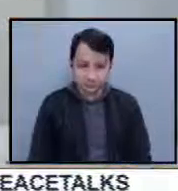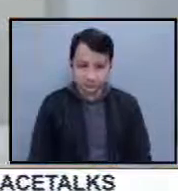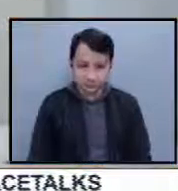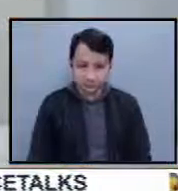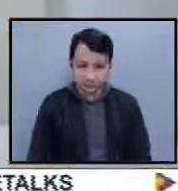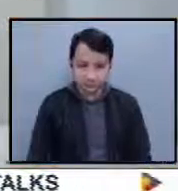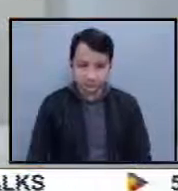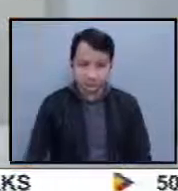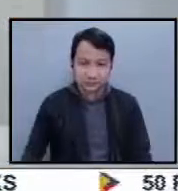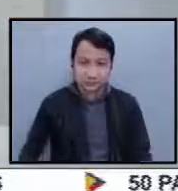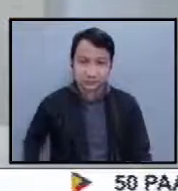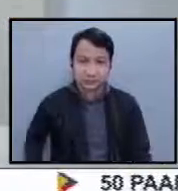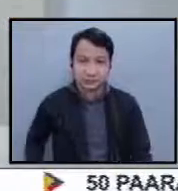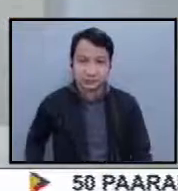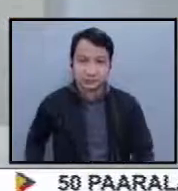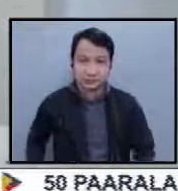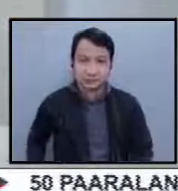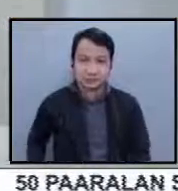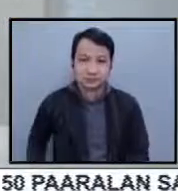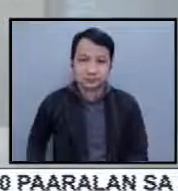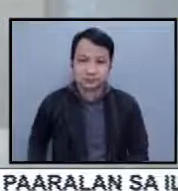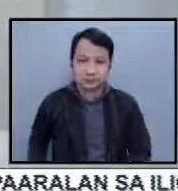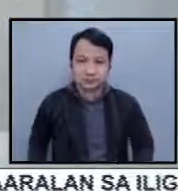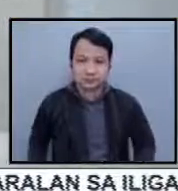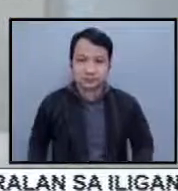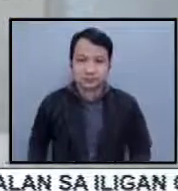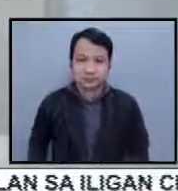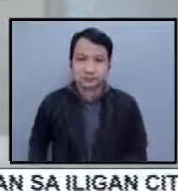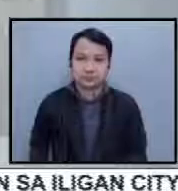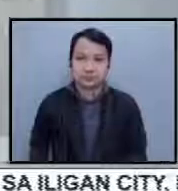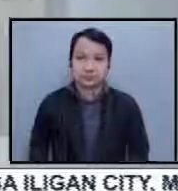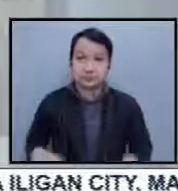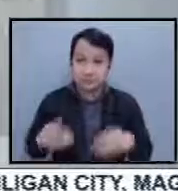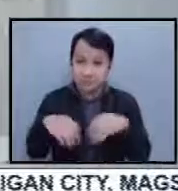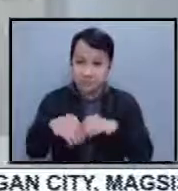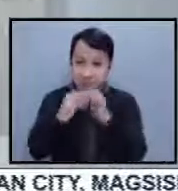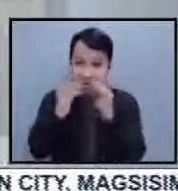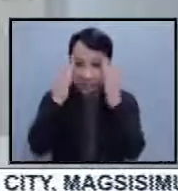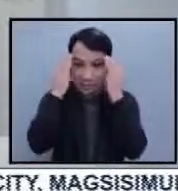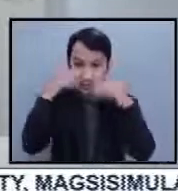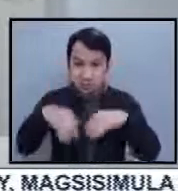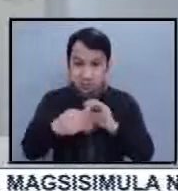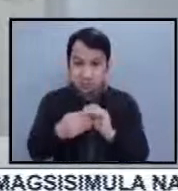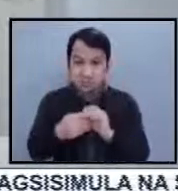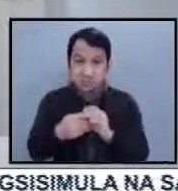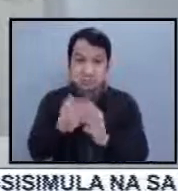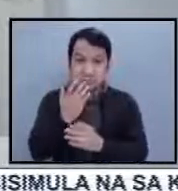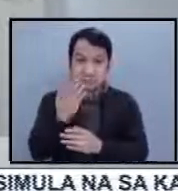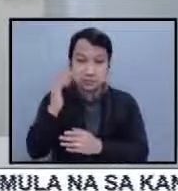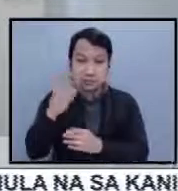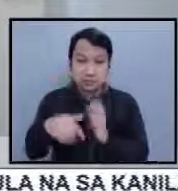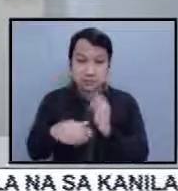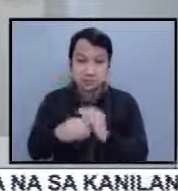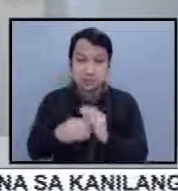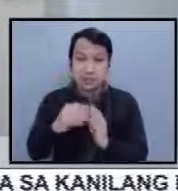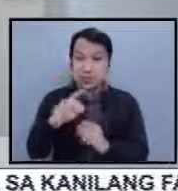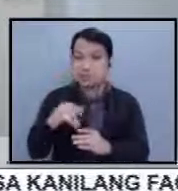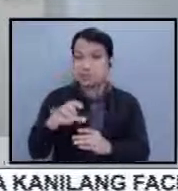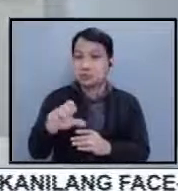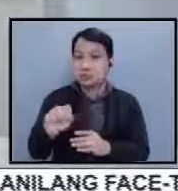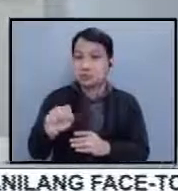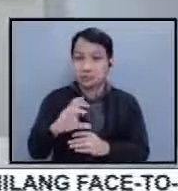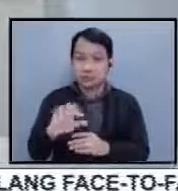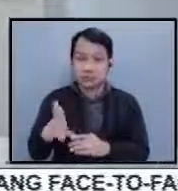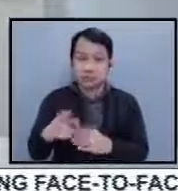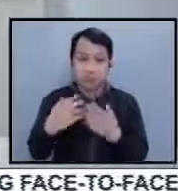So bago po ang tikiman time, nutritional benefits po muna tayo. Alam niyo po ba na napakasustansya din po nitong prawn curry. Mayaman po